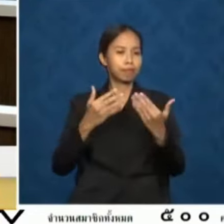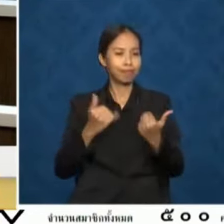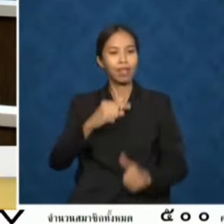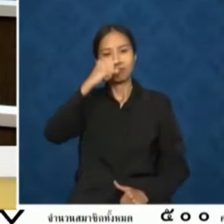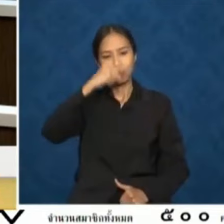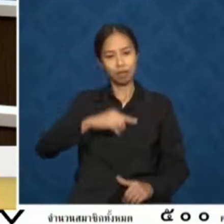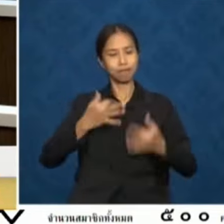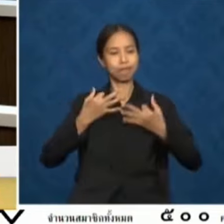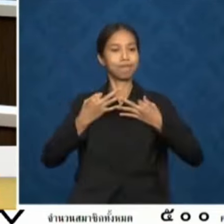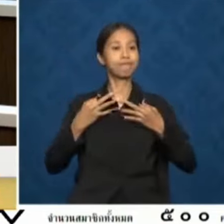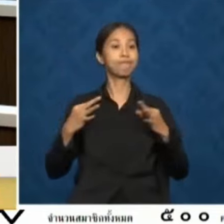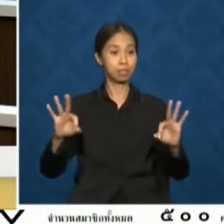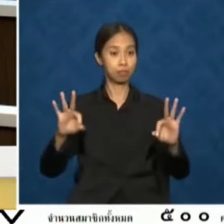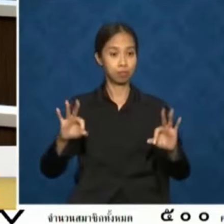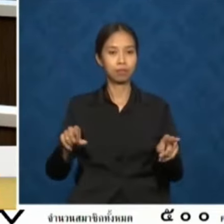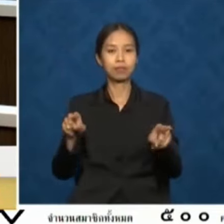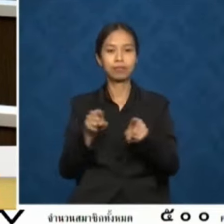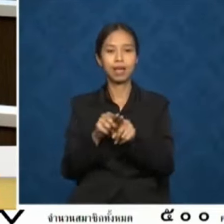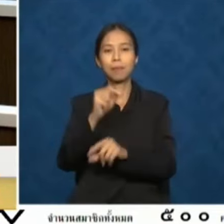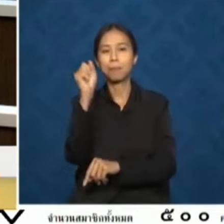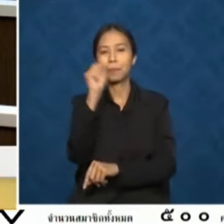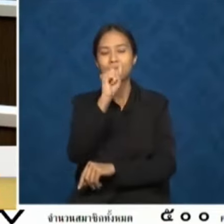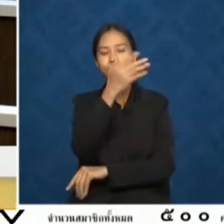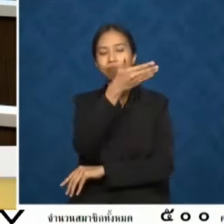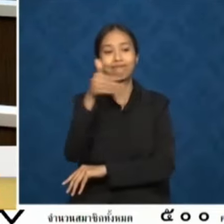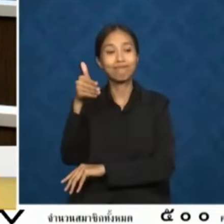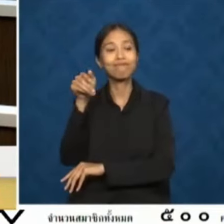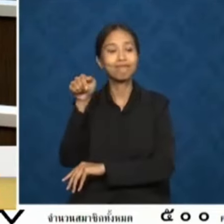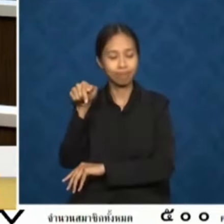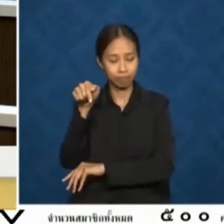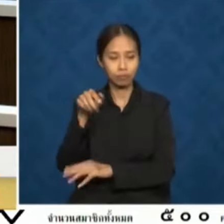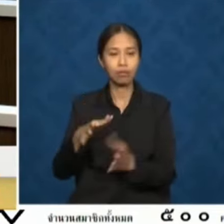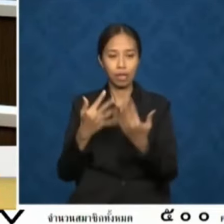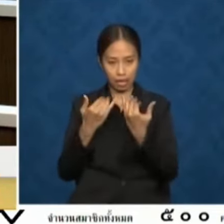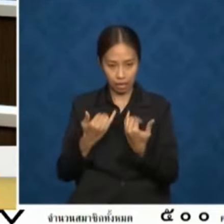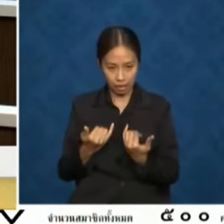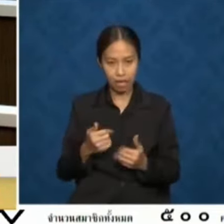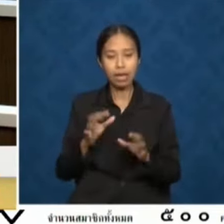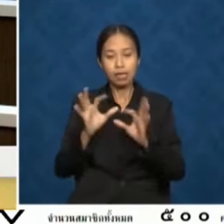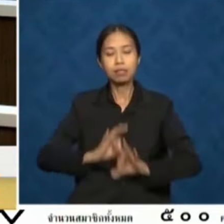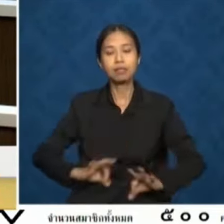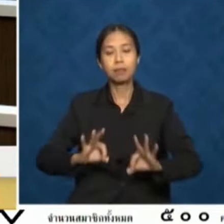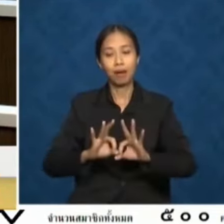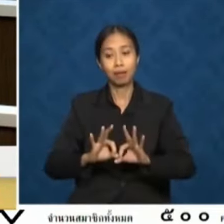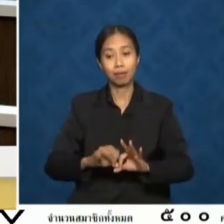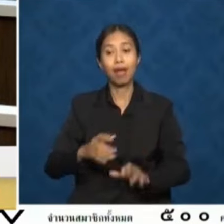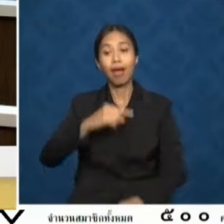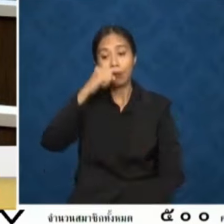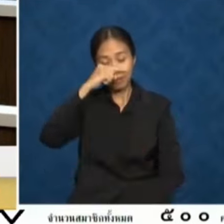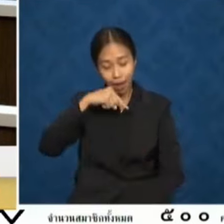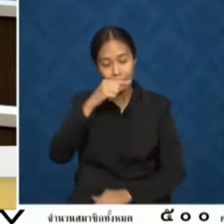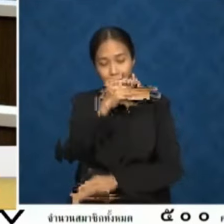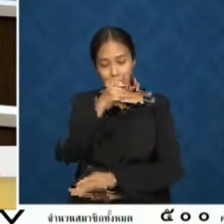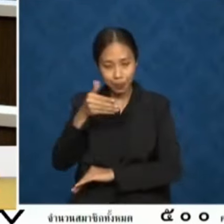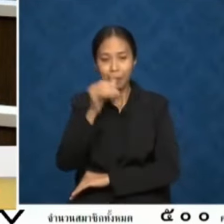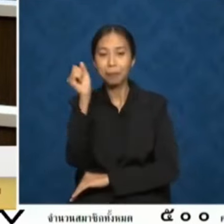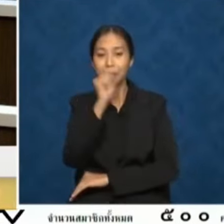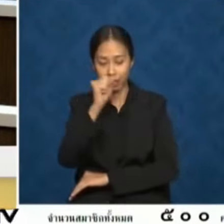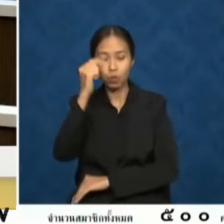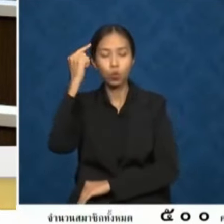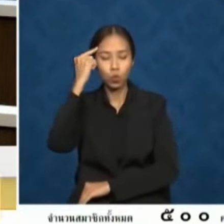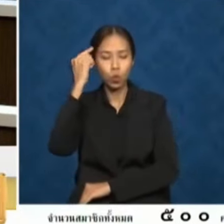ชดังเพลงชาติของเรานะครับนั้นคนไทยจึงต้องร้องเพลงชาติได้เพราะเรารู้จักเอกราชของตนเอง